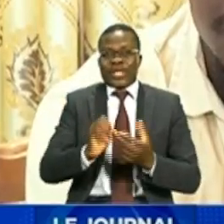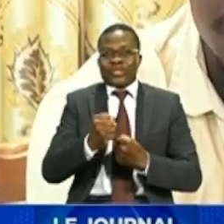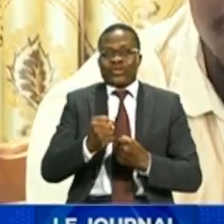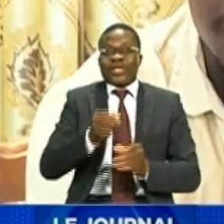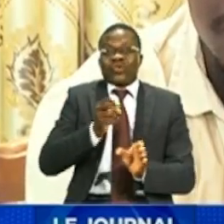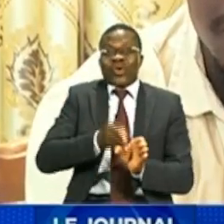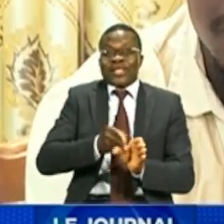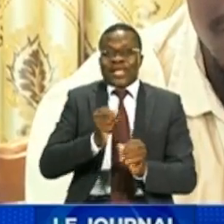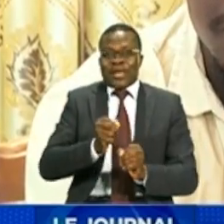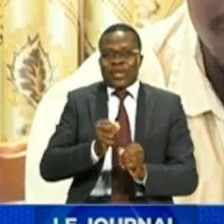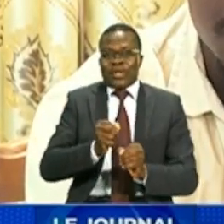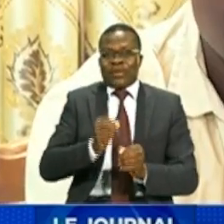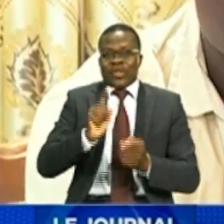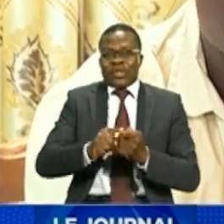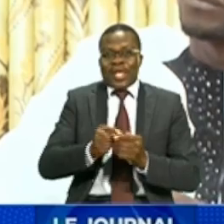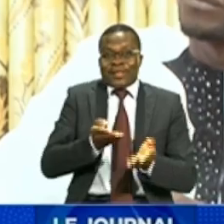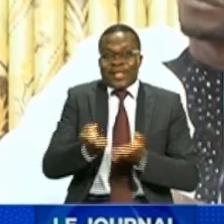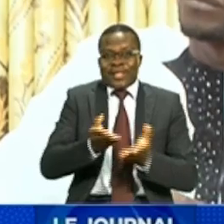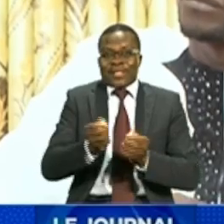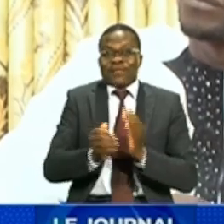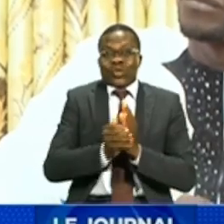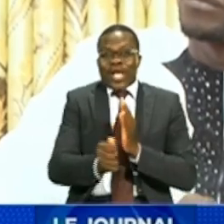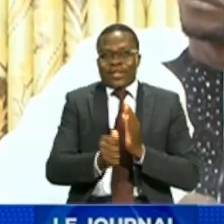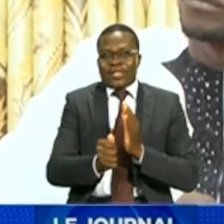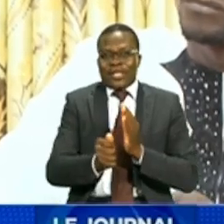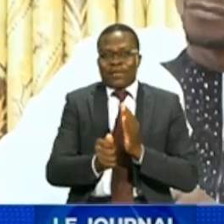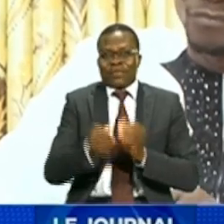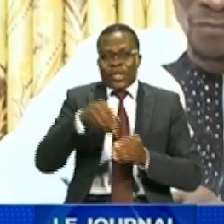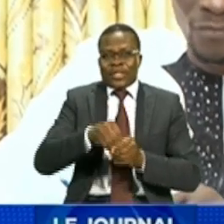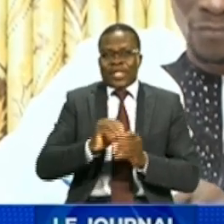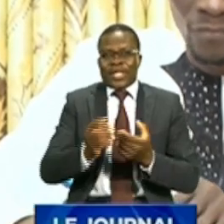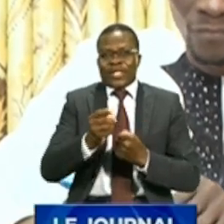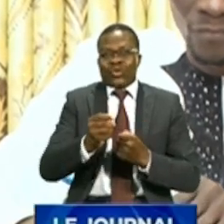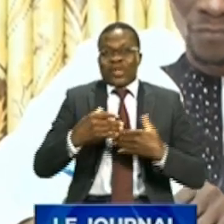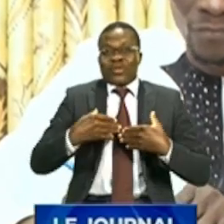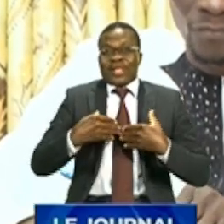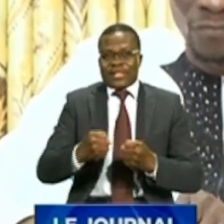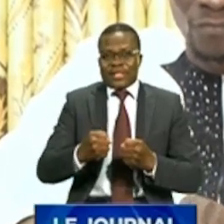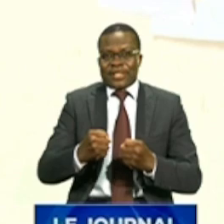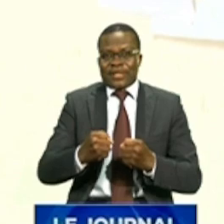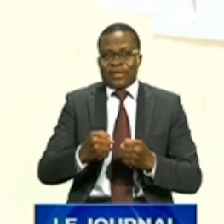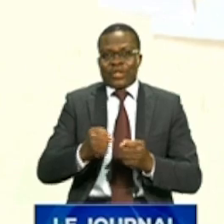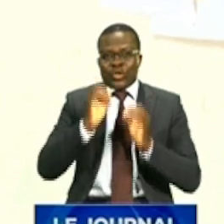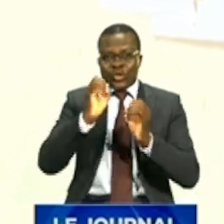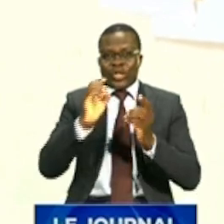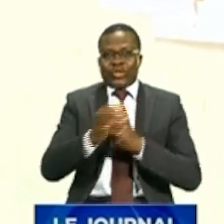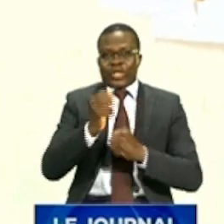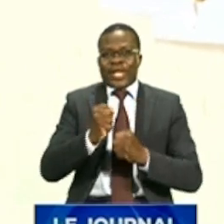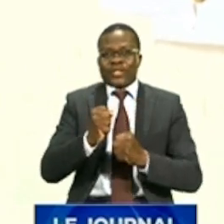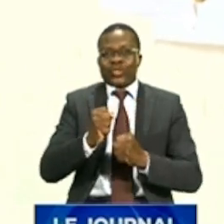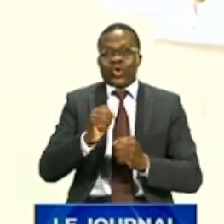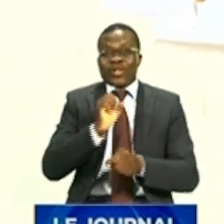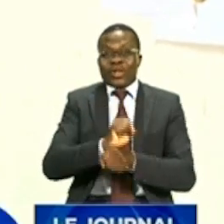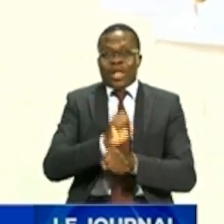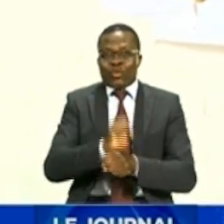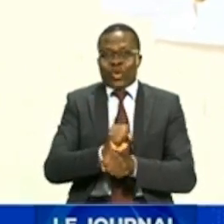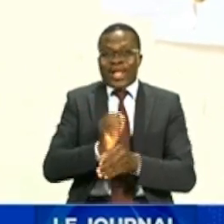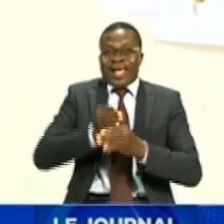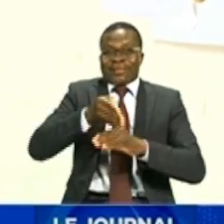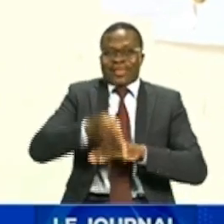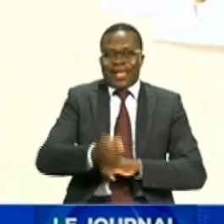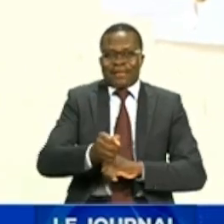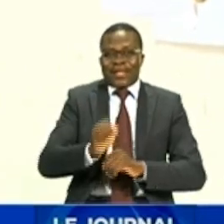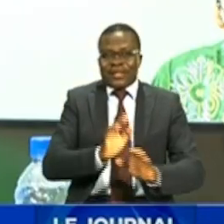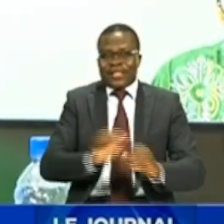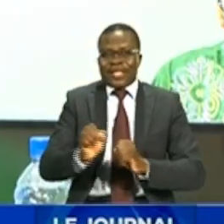de handicap, à des services de qualité dans les domaines de la santé, de l'éducation et de l'emploi, à travers